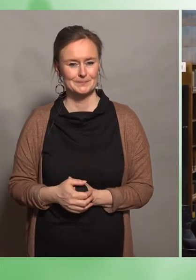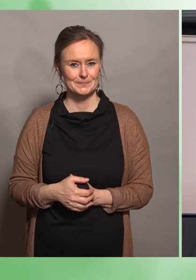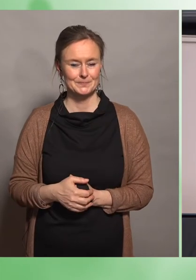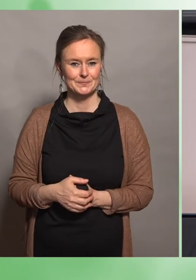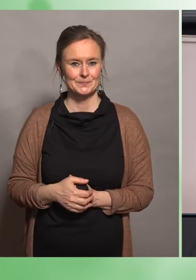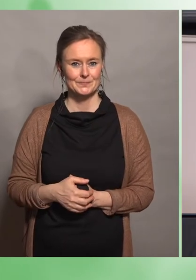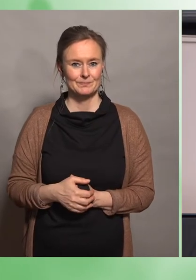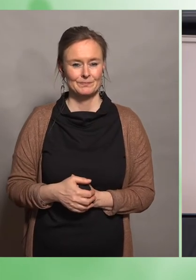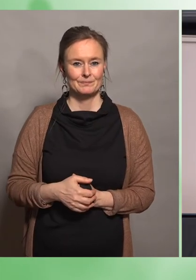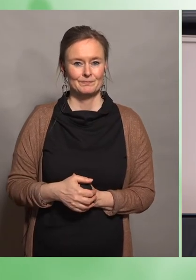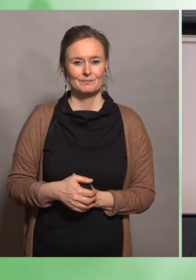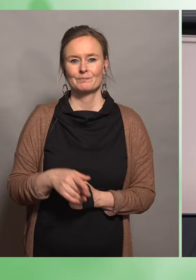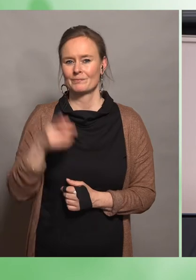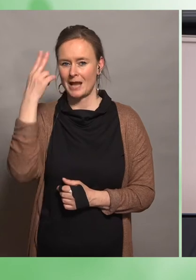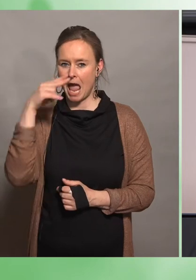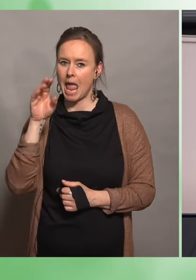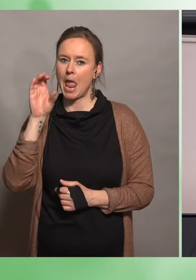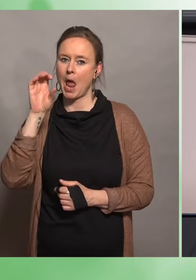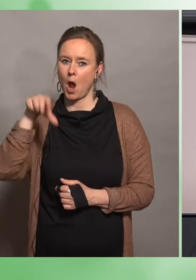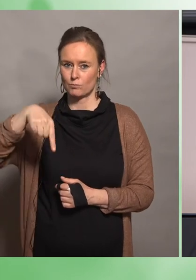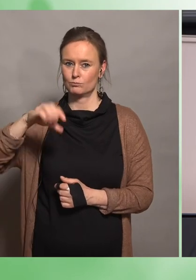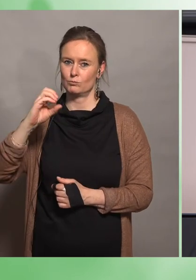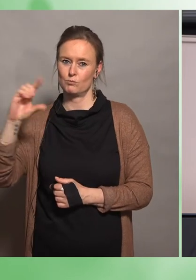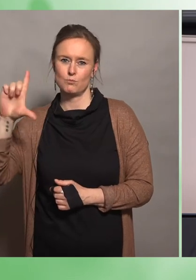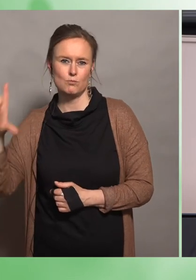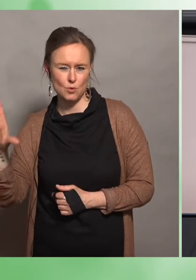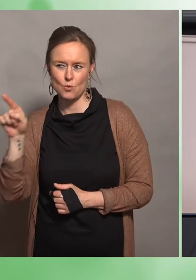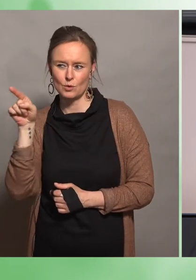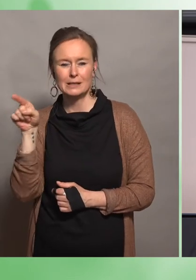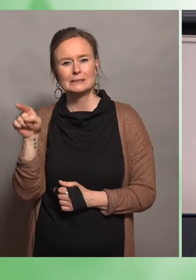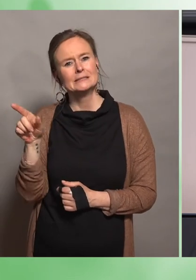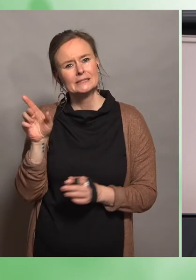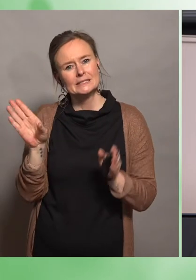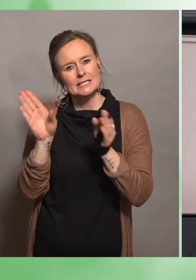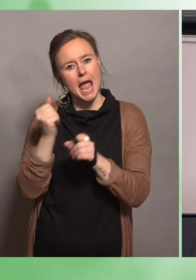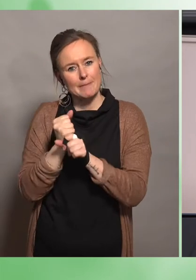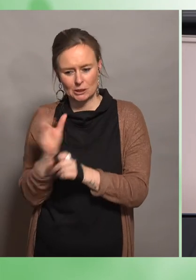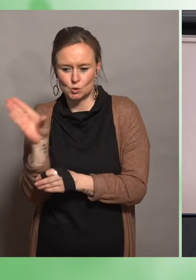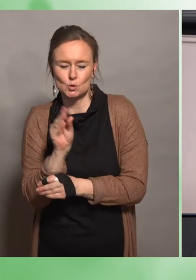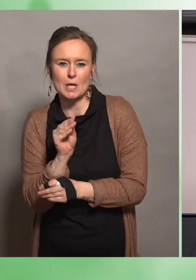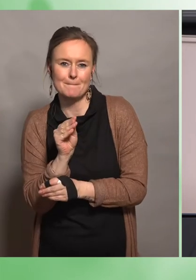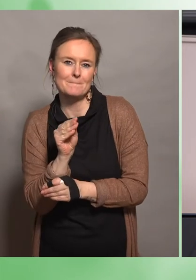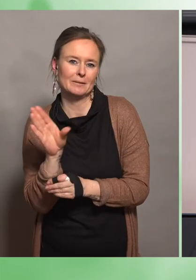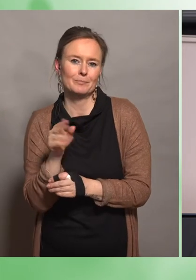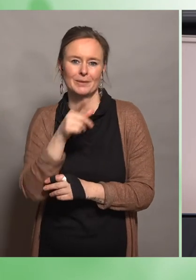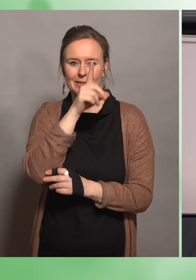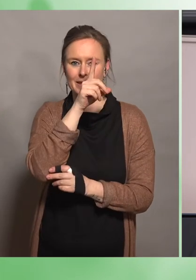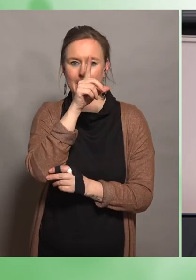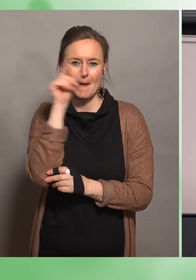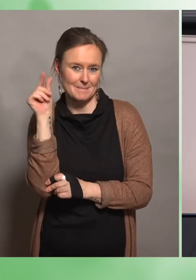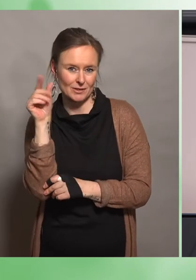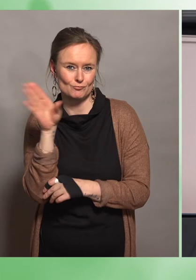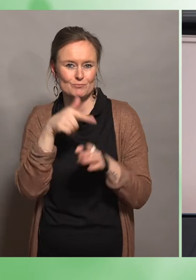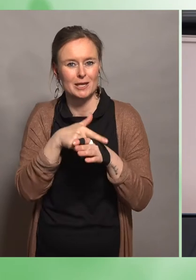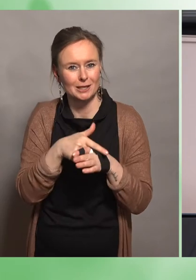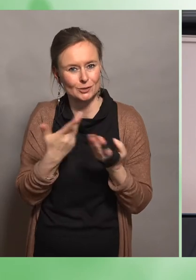arbeiten eben eng mit einem Mitarbeiter mit Behinderung zusammen. Können Sie uns aus Ihrem Arbeitsalltag erzählen, braucht der Kollege mehr Hilfe von Ihnen, mehr Unterstützung oder